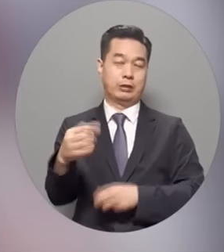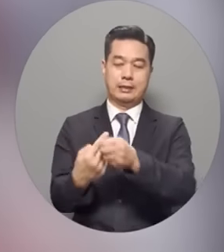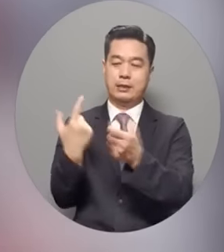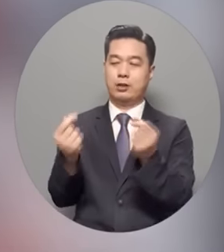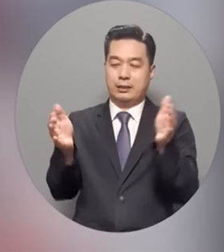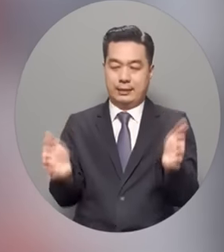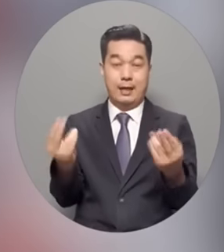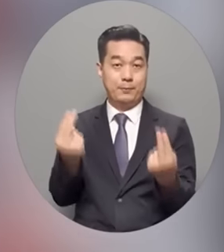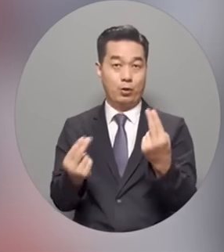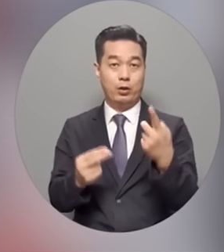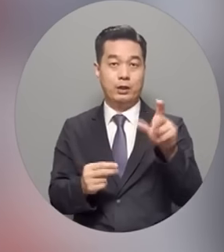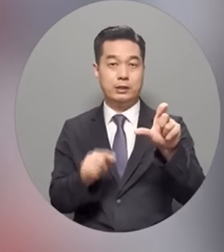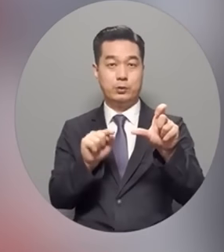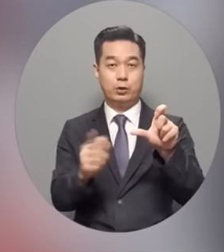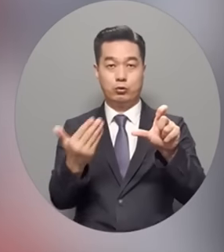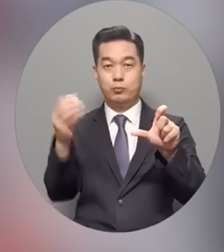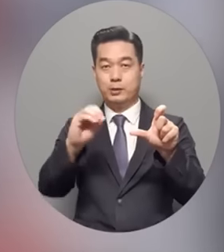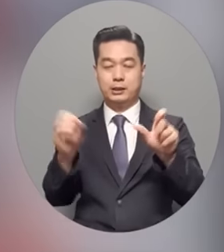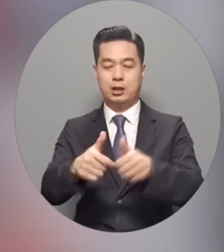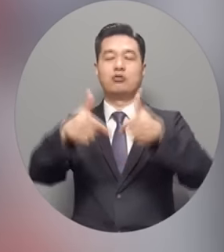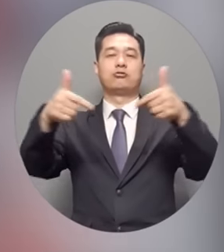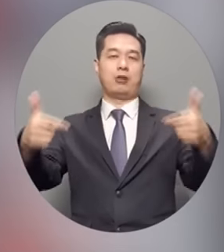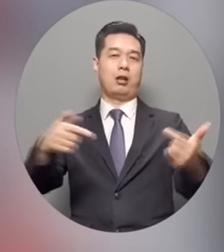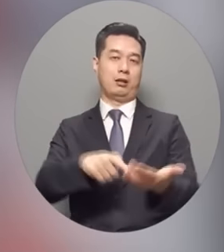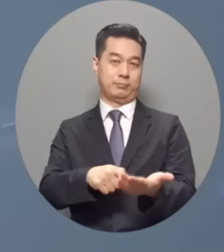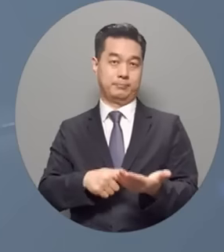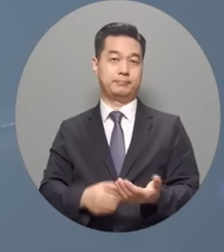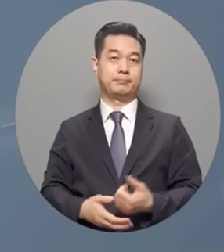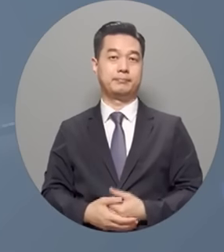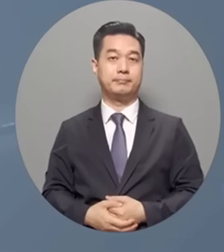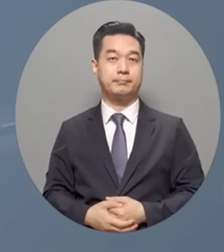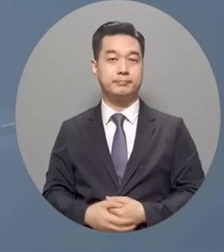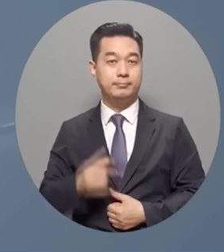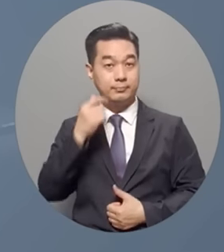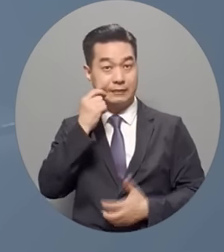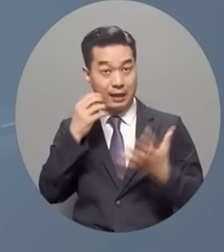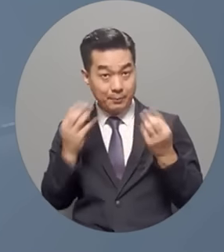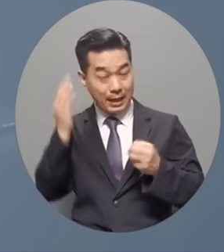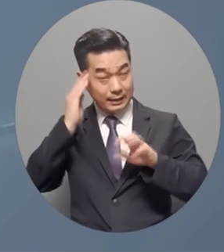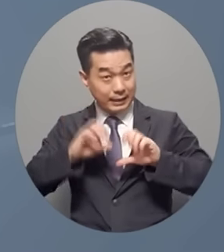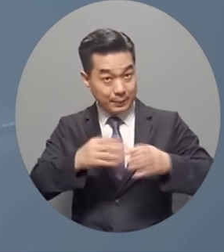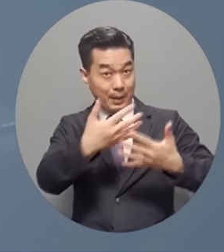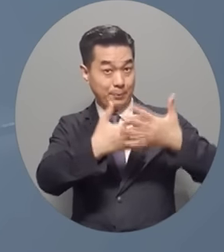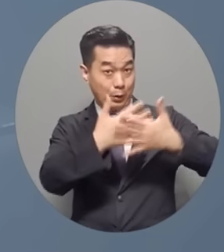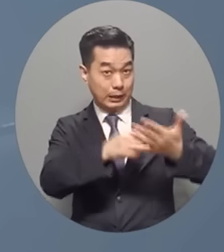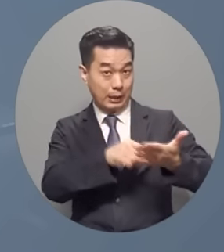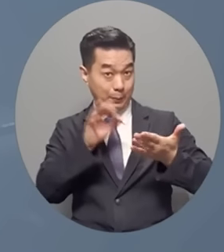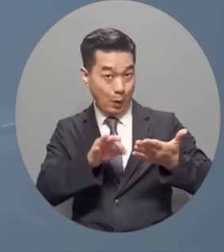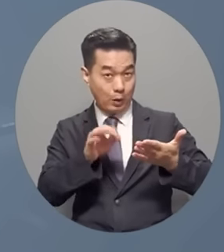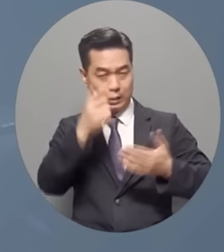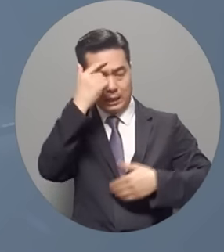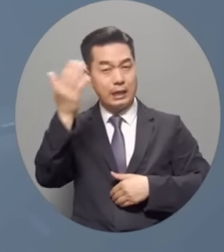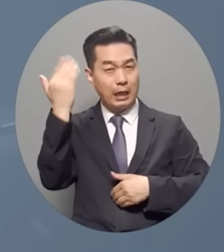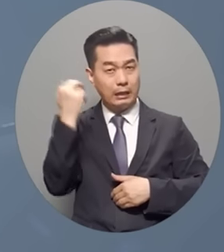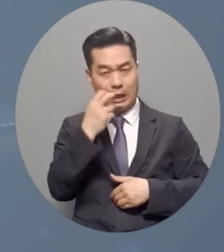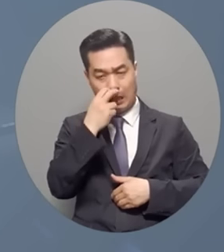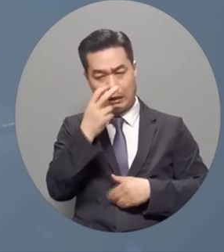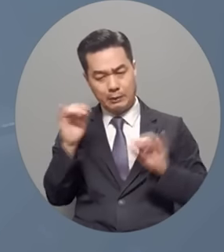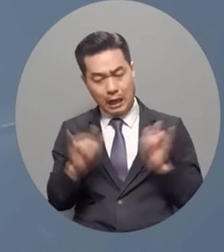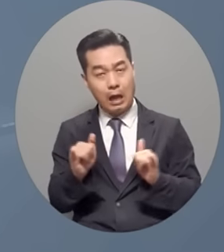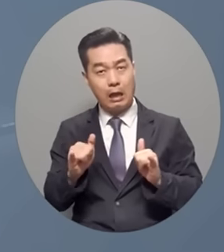기간보다 15.9%나 늘어난 수치입니다. 인기를 끈 김밥 영상에는 옛날에는 냄새 날까봐